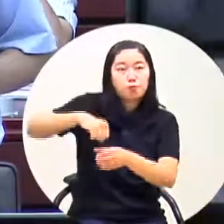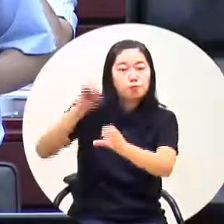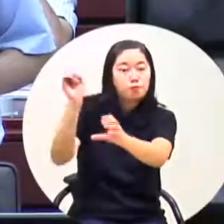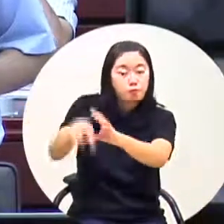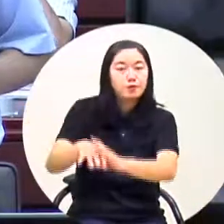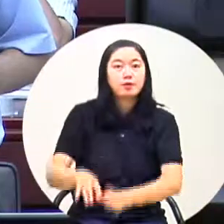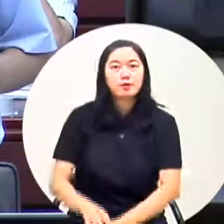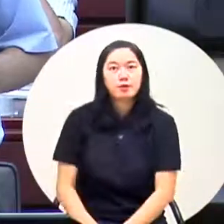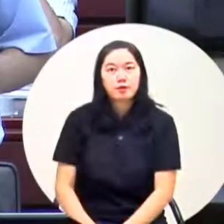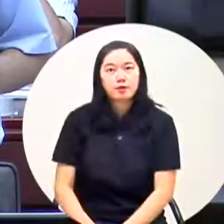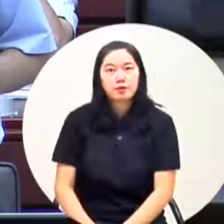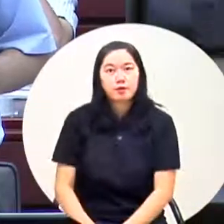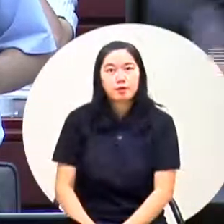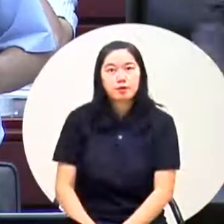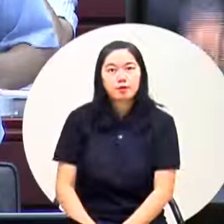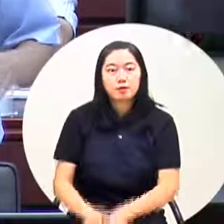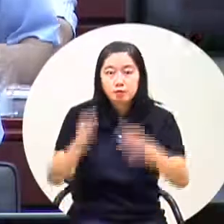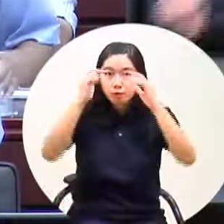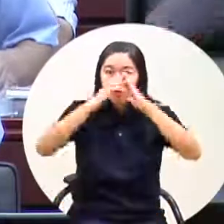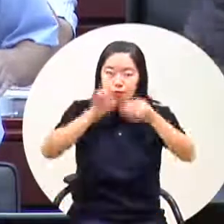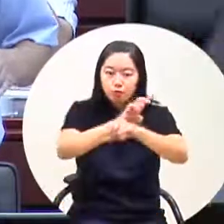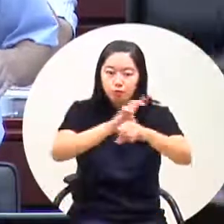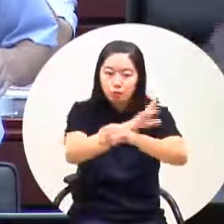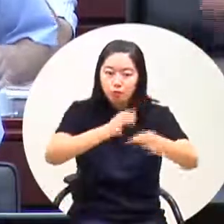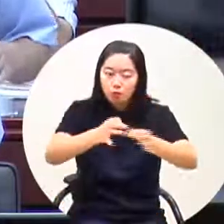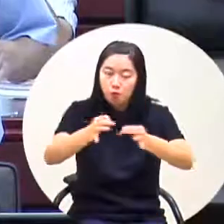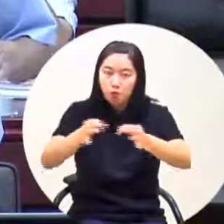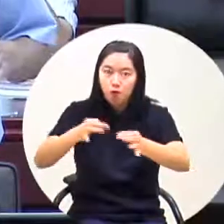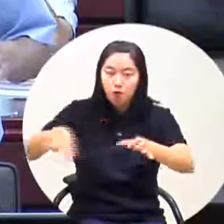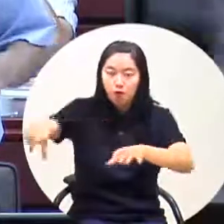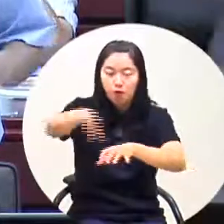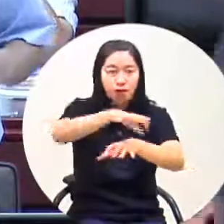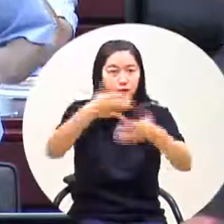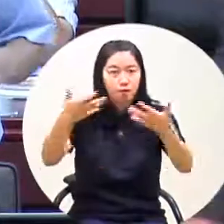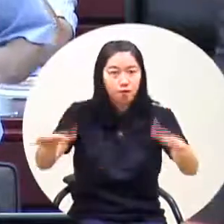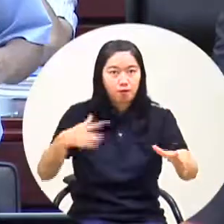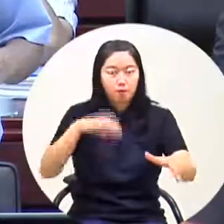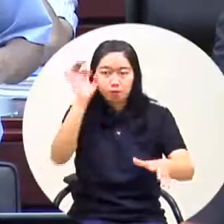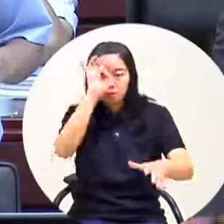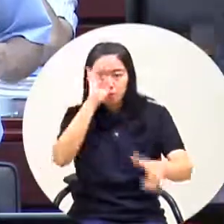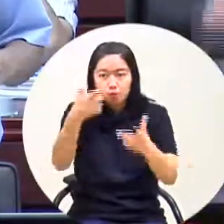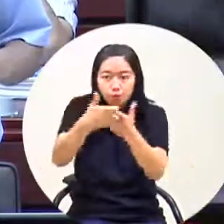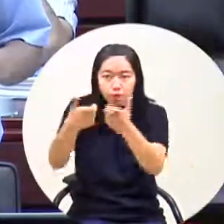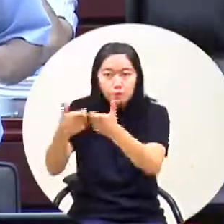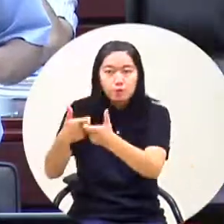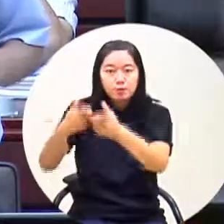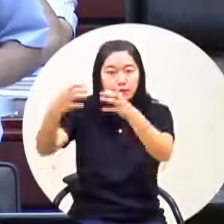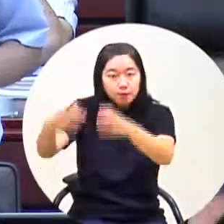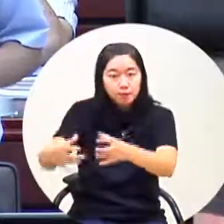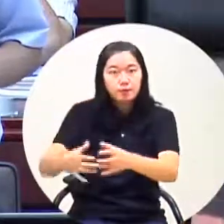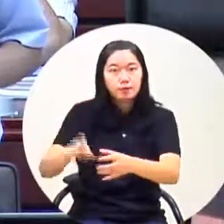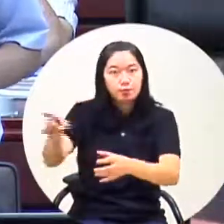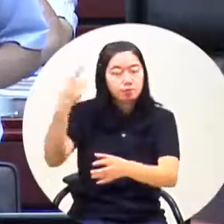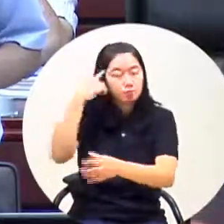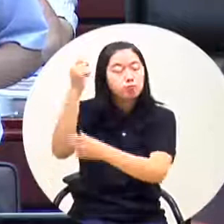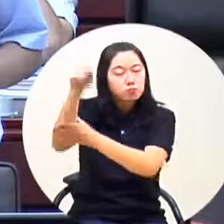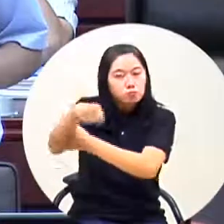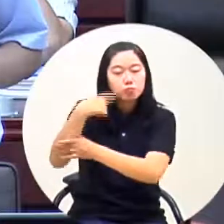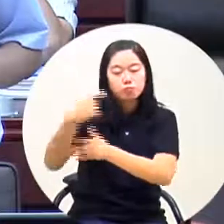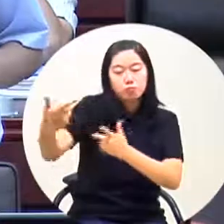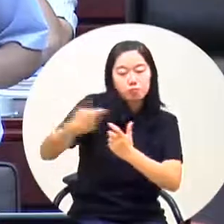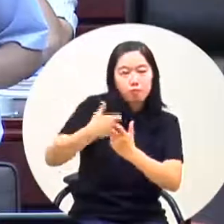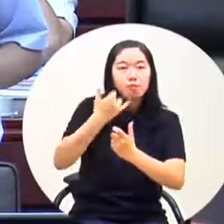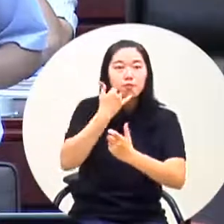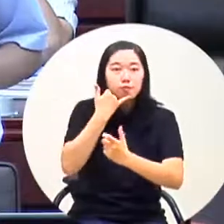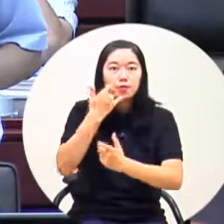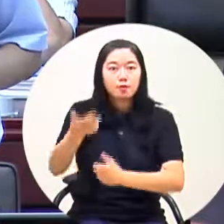工其实便利超商多少，你知道吗？ 对，当然就是要找啊，找适当的店，他也有意愿的，他也有意愿的，